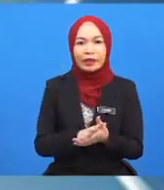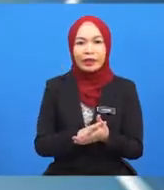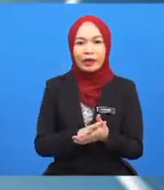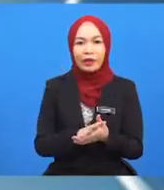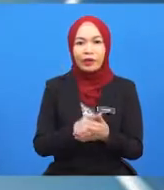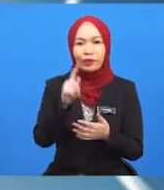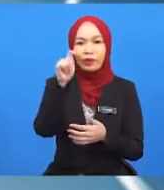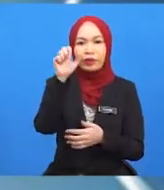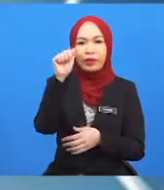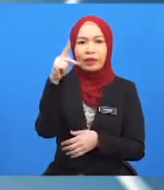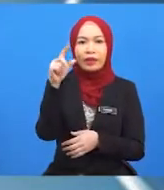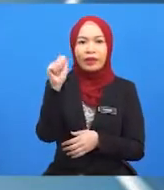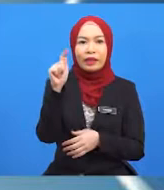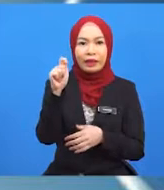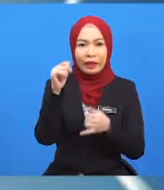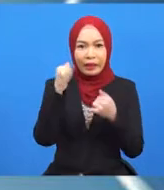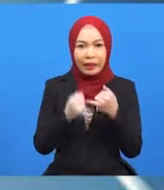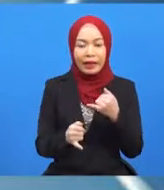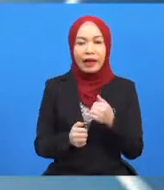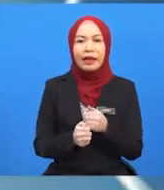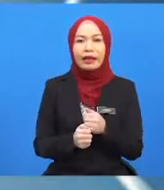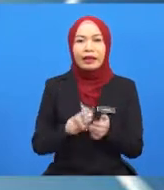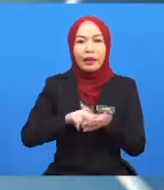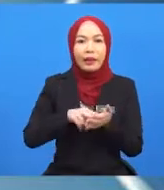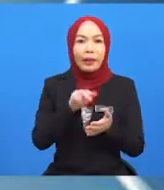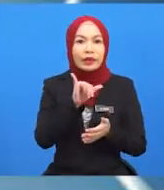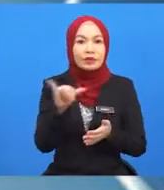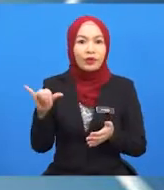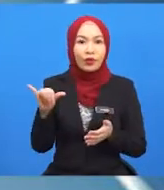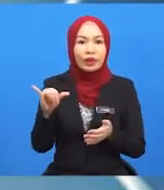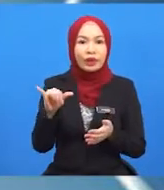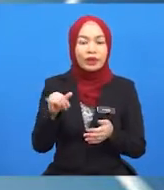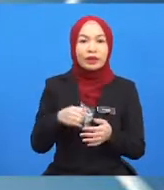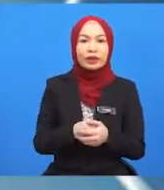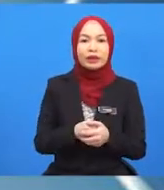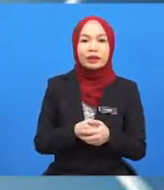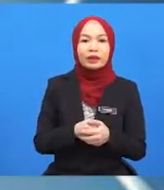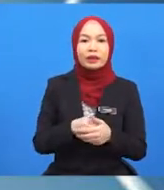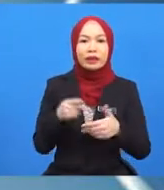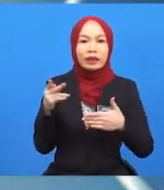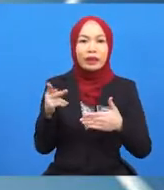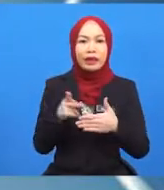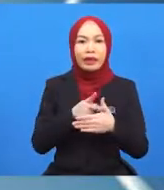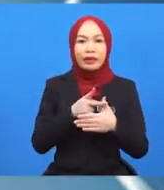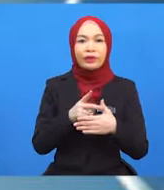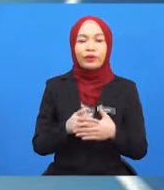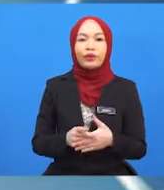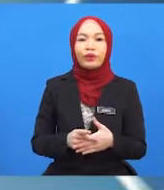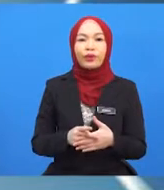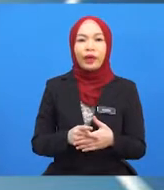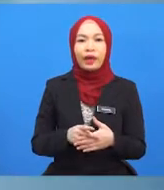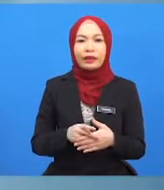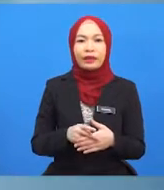juga, kandungan kepekatan ion hidrogen sama dengan kepekatan ion